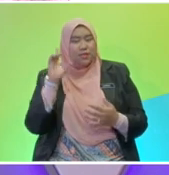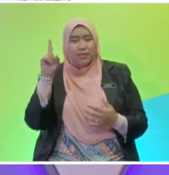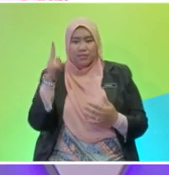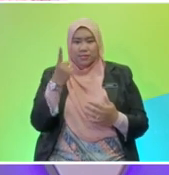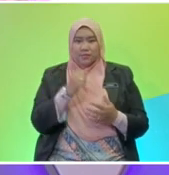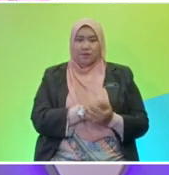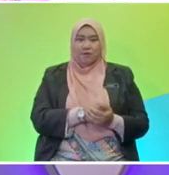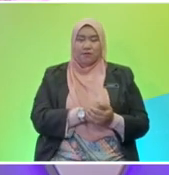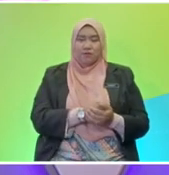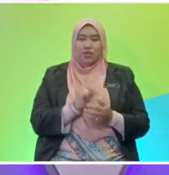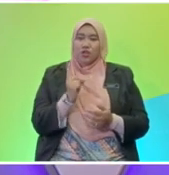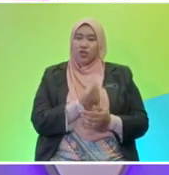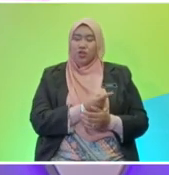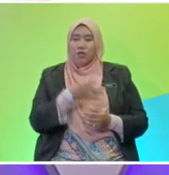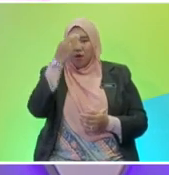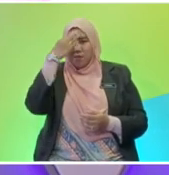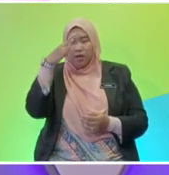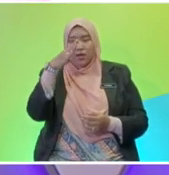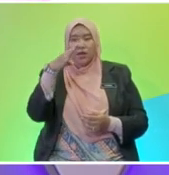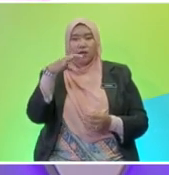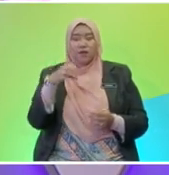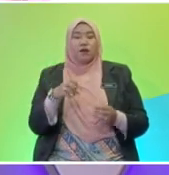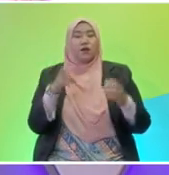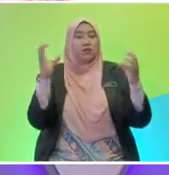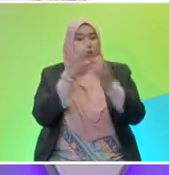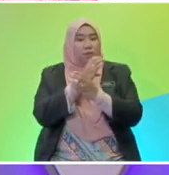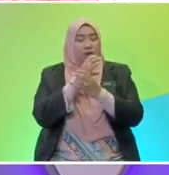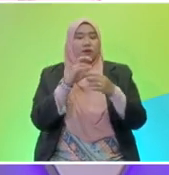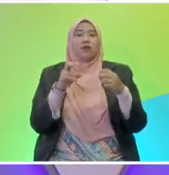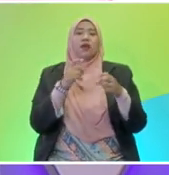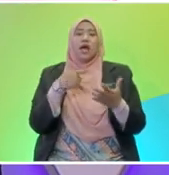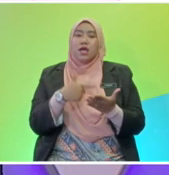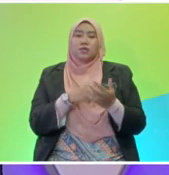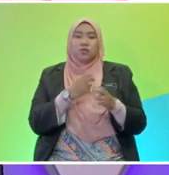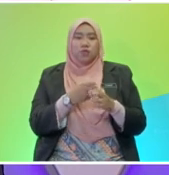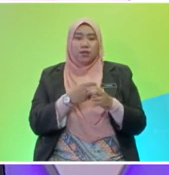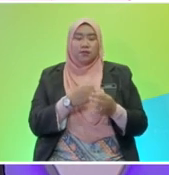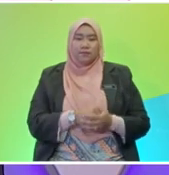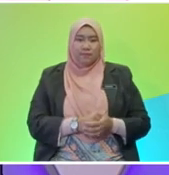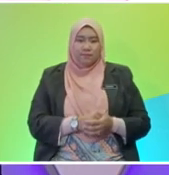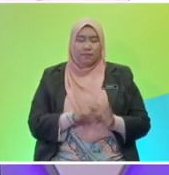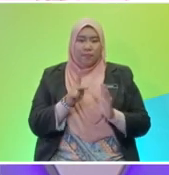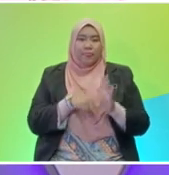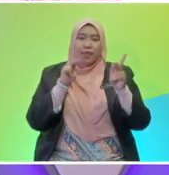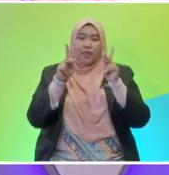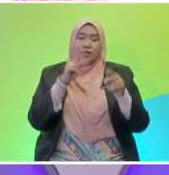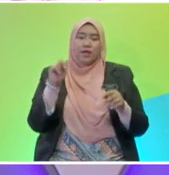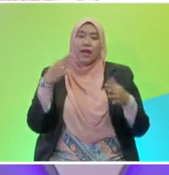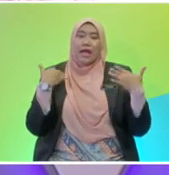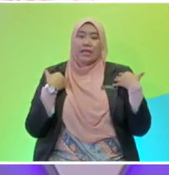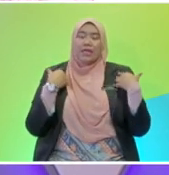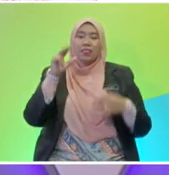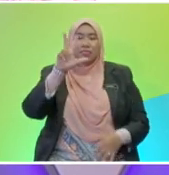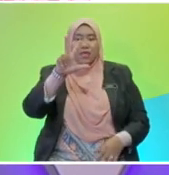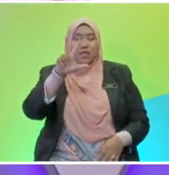senangnya lagi besar oke susah Oke perkataan ini mengandung tiga